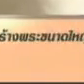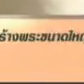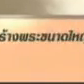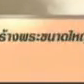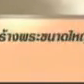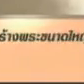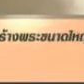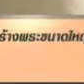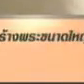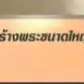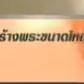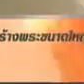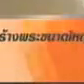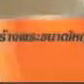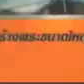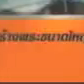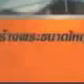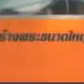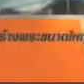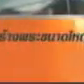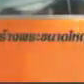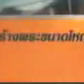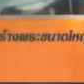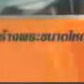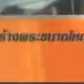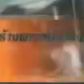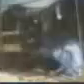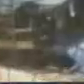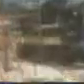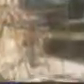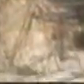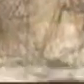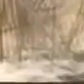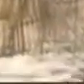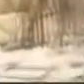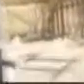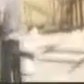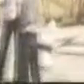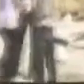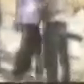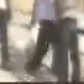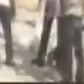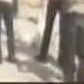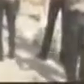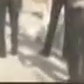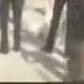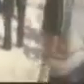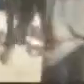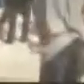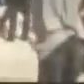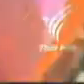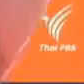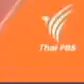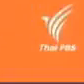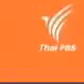ตามกำหนดพร้อมยอมรับขาดประสบการณ์ในการก่อสร้างระดับนี้